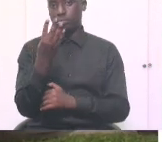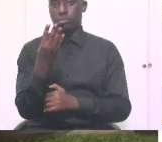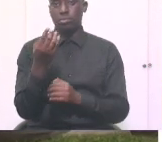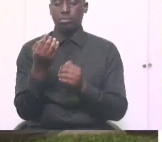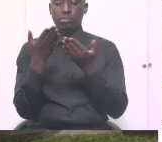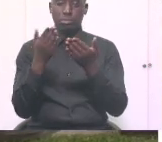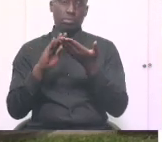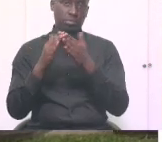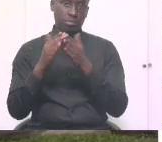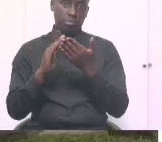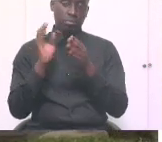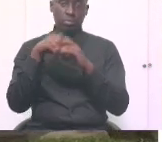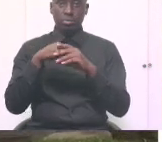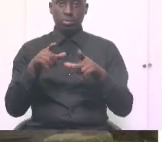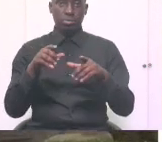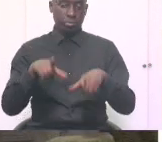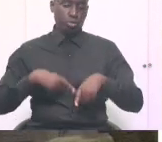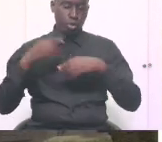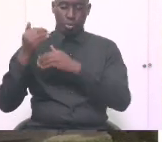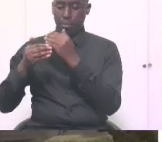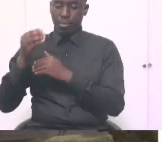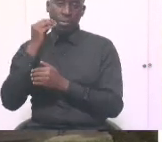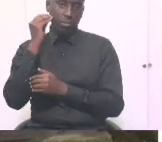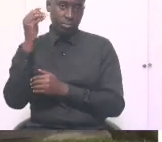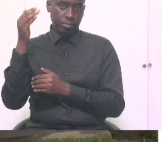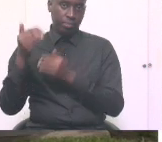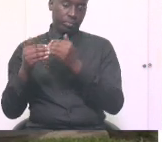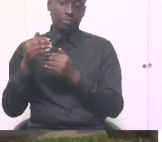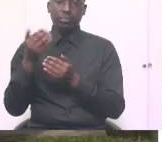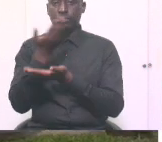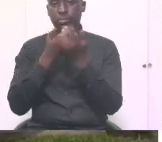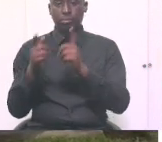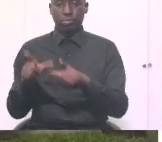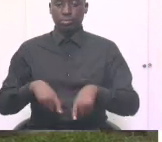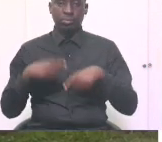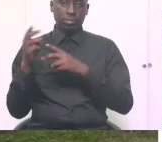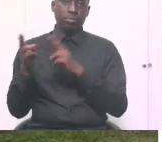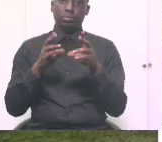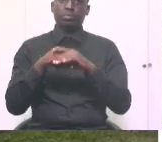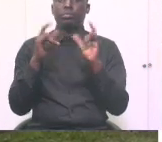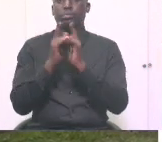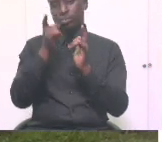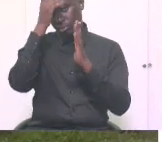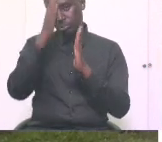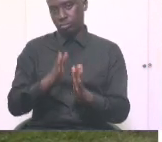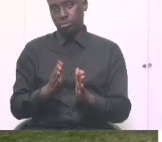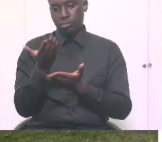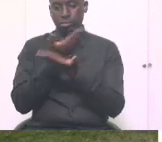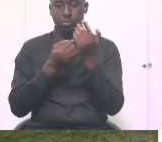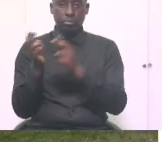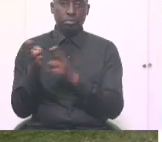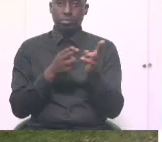ku mudugudu bajya mu ngo baturanye, kandi basanzwe baganira iby'ubuzima bwa buri munsi mu nteko z'abaturage, mu